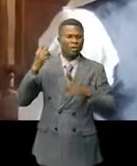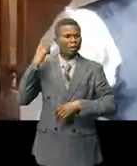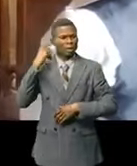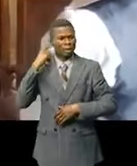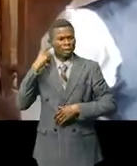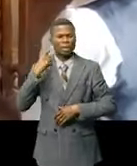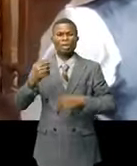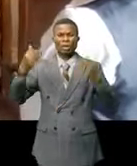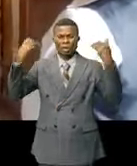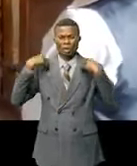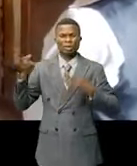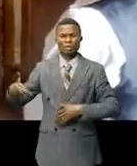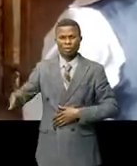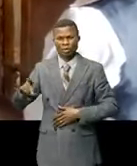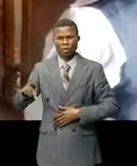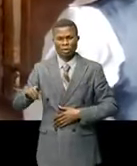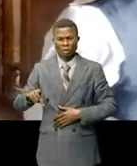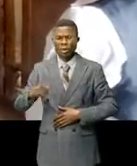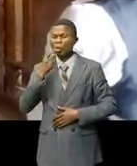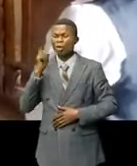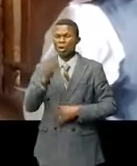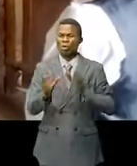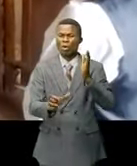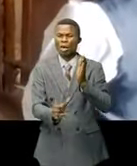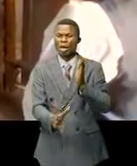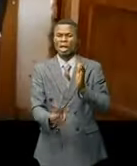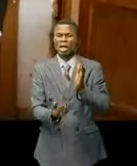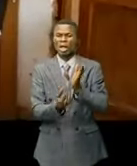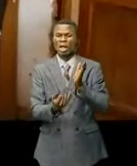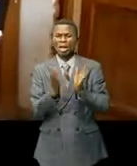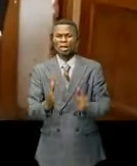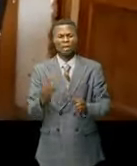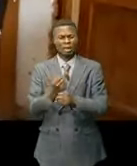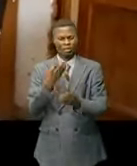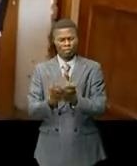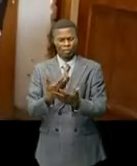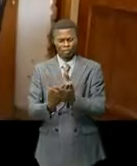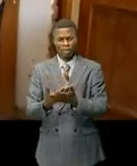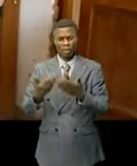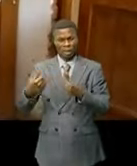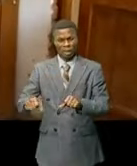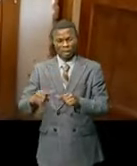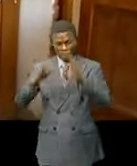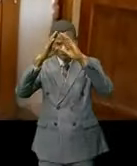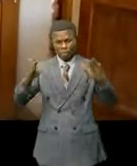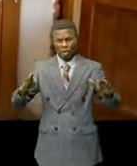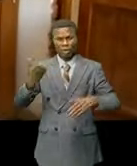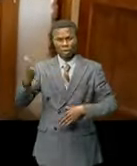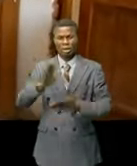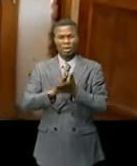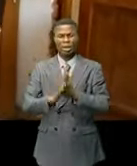le chef de la province a instruit les ingénieurs de parachever vite les travaux restants afin que ces bâtiments modernes soient inaugurés.